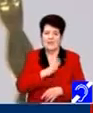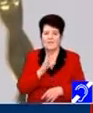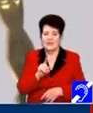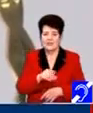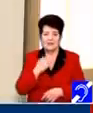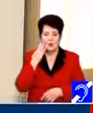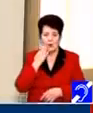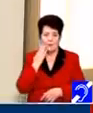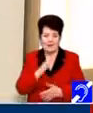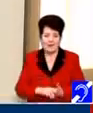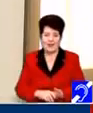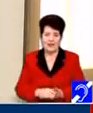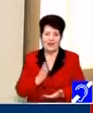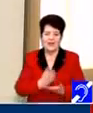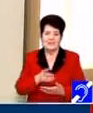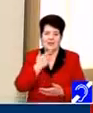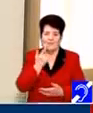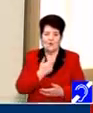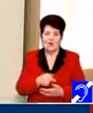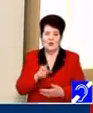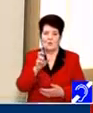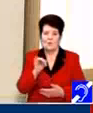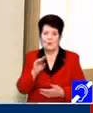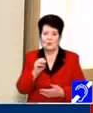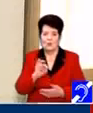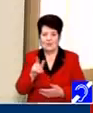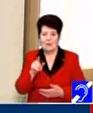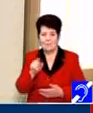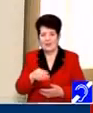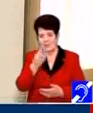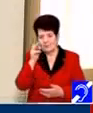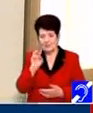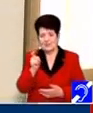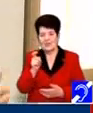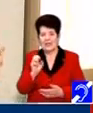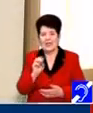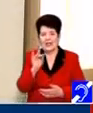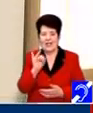inspirație românească. Este vorba despre o pereche de butoni pentru prințul Harry